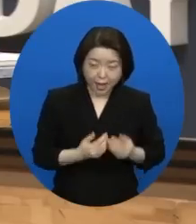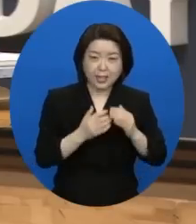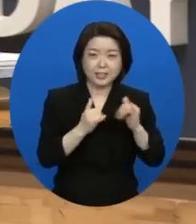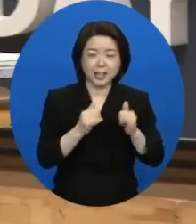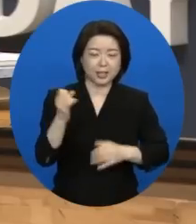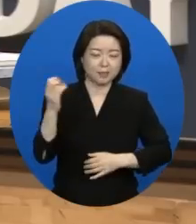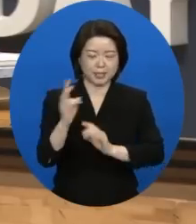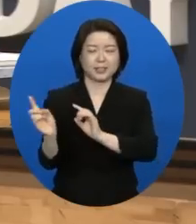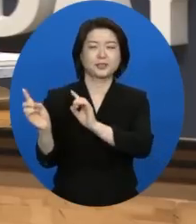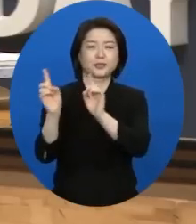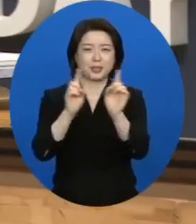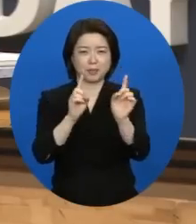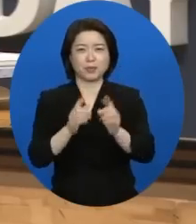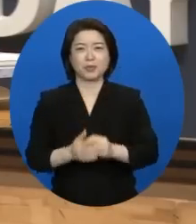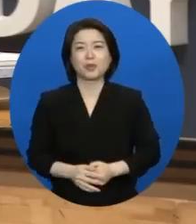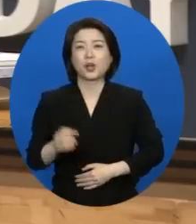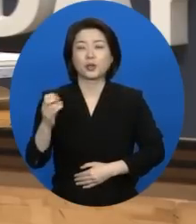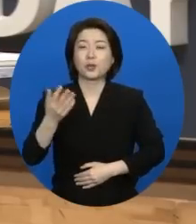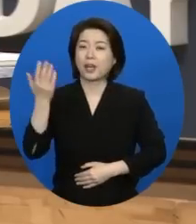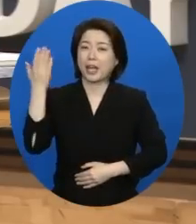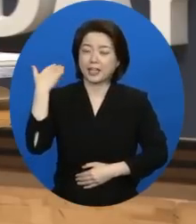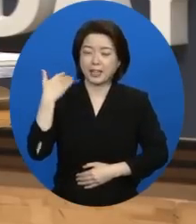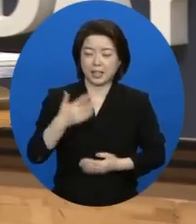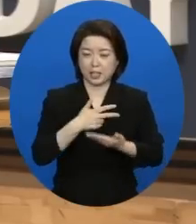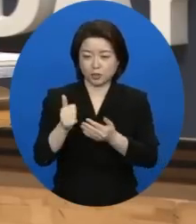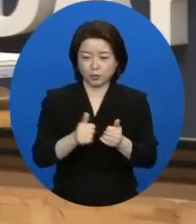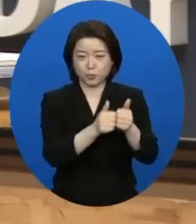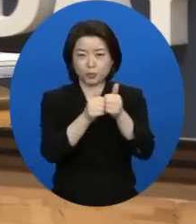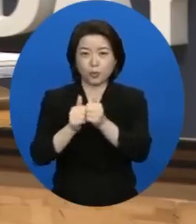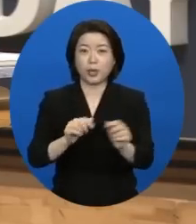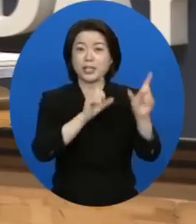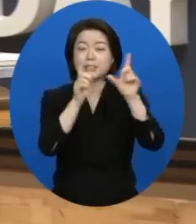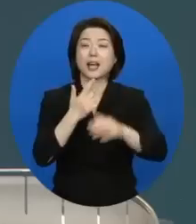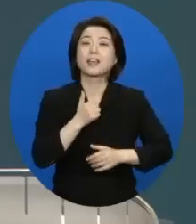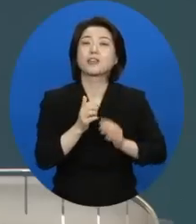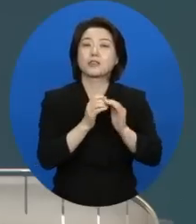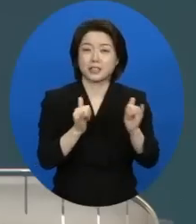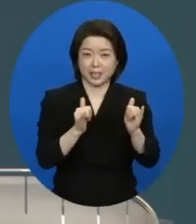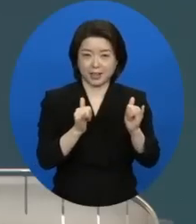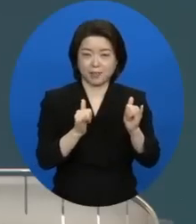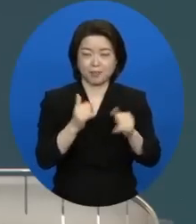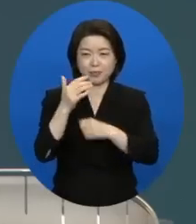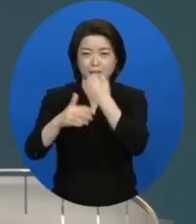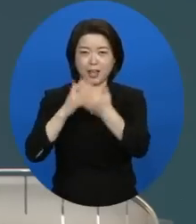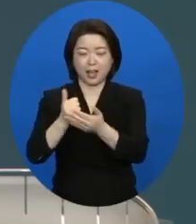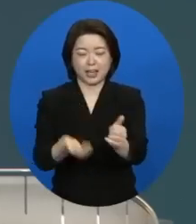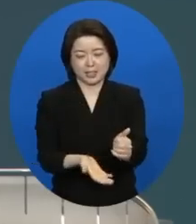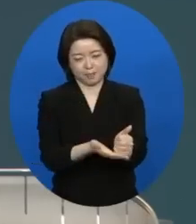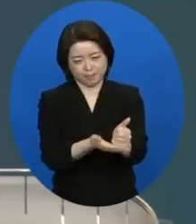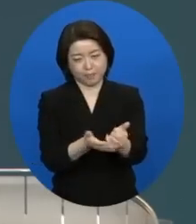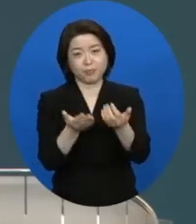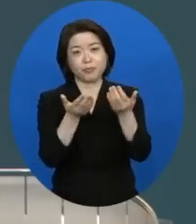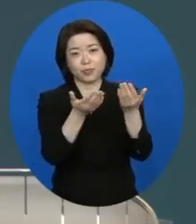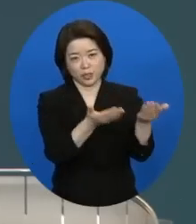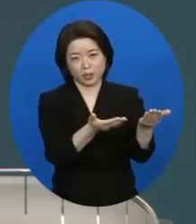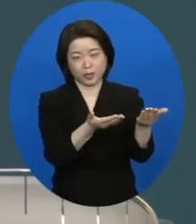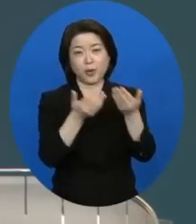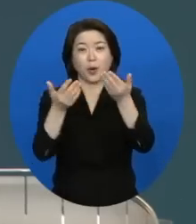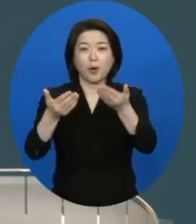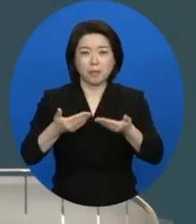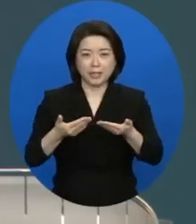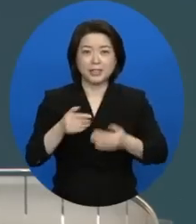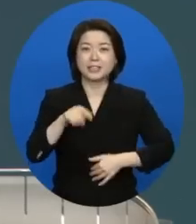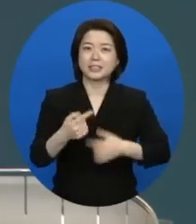다시 회복하고 또 그동안 주님과 동행하는 삶을 살았던 분들에게 하나님의 격려를 받는